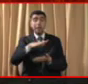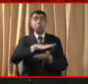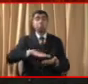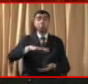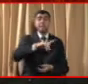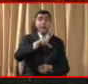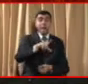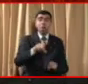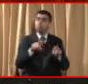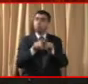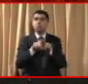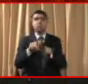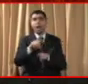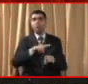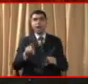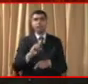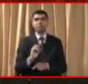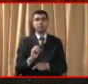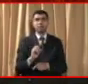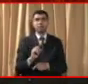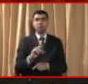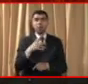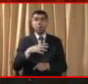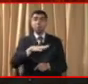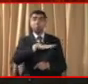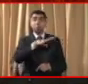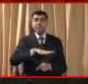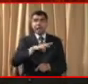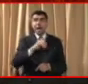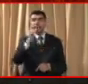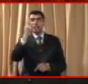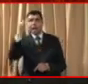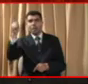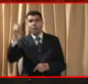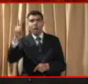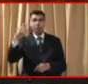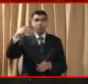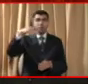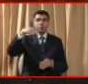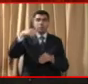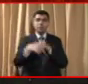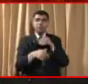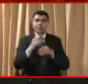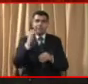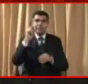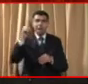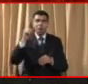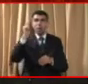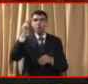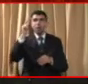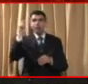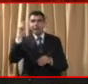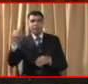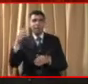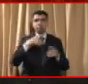المدن، لأنه مع الأسف رجعنا كنلاحظوا أنه مدينة في الشمال في جنوب المغرب كنوجدوا نفس الأعمدة الكهربائية، ما كناخذوش